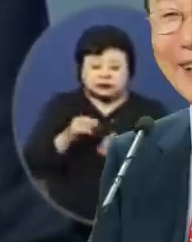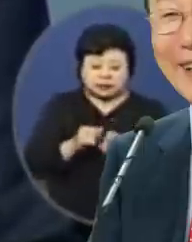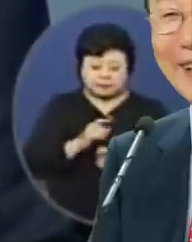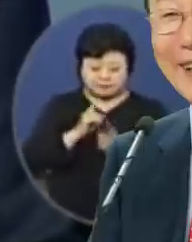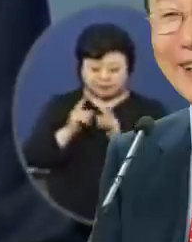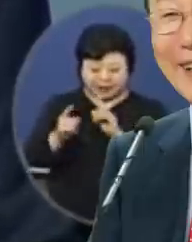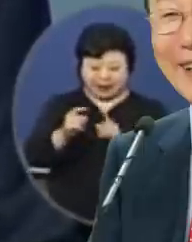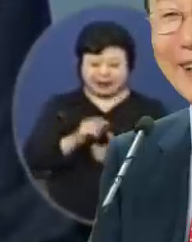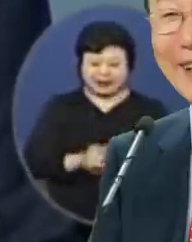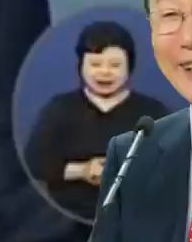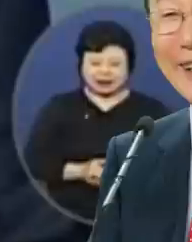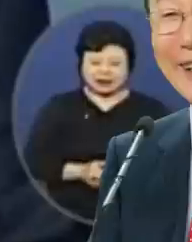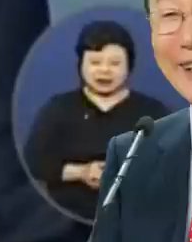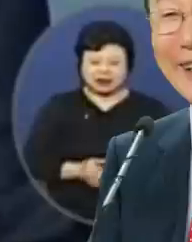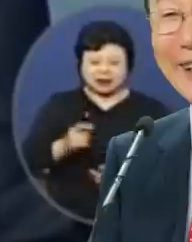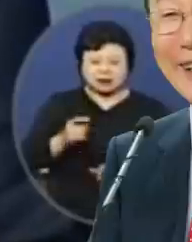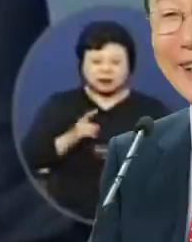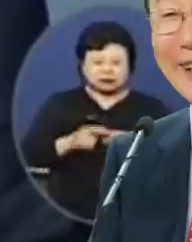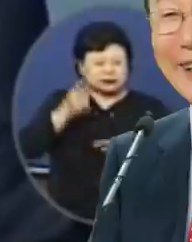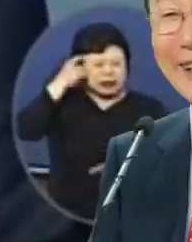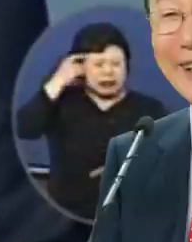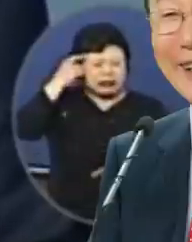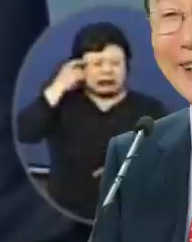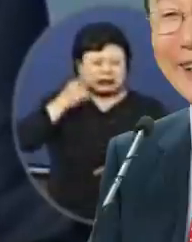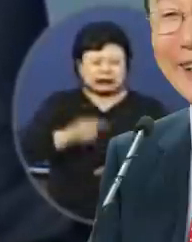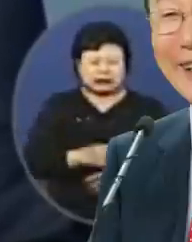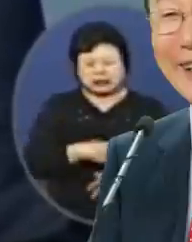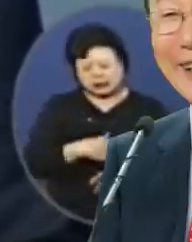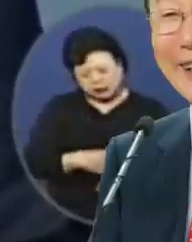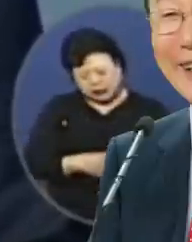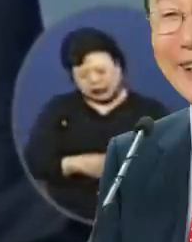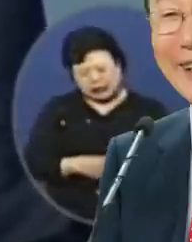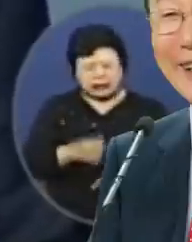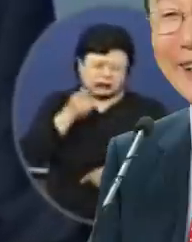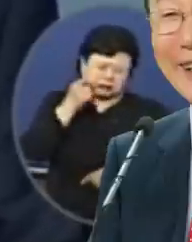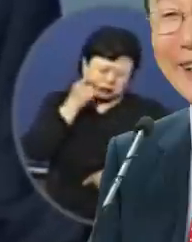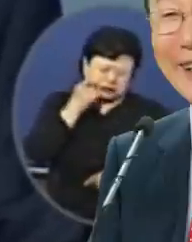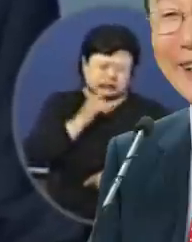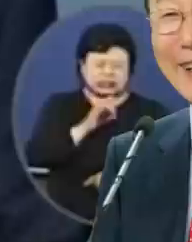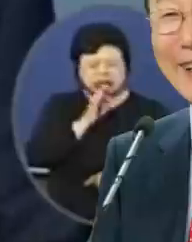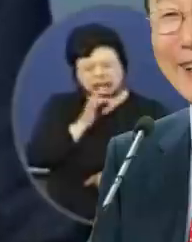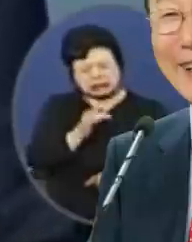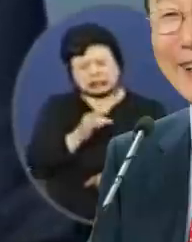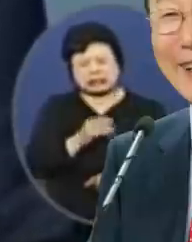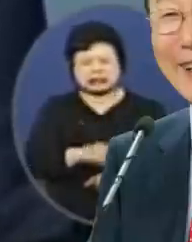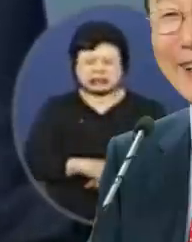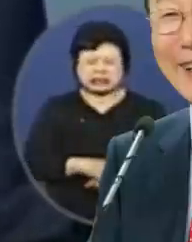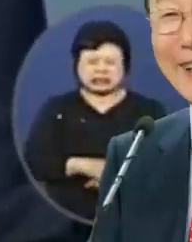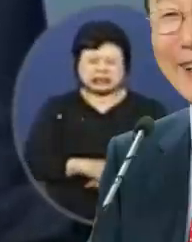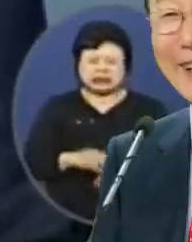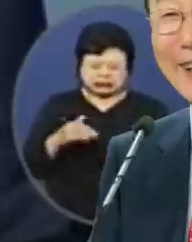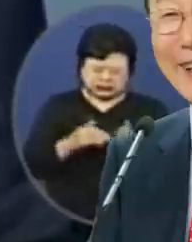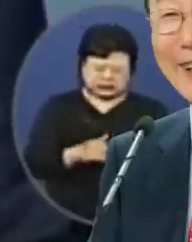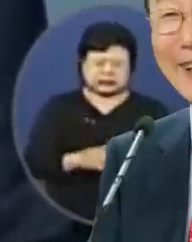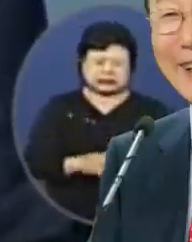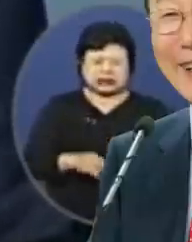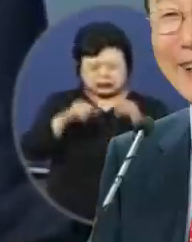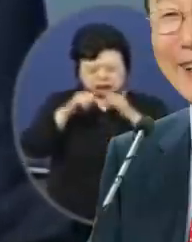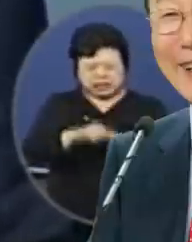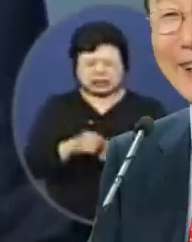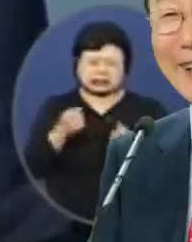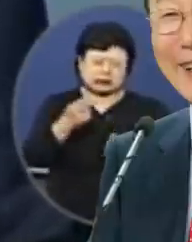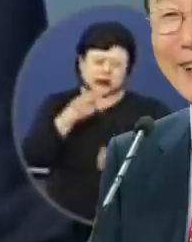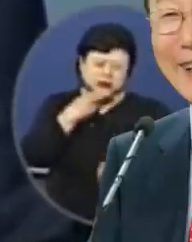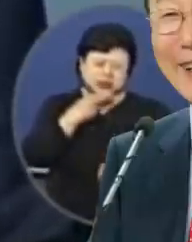말을 늘 부정적으로 말합니다. 나는 힘이 없다, 나는 못 산다, 나는 안 된다, 나는 잘 못 났다, 나는 백도 없다,